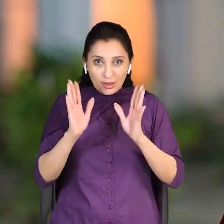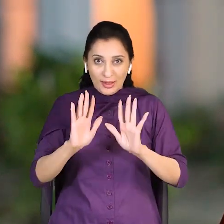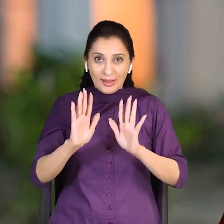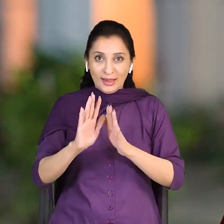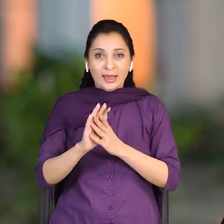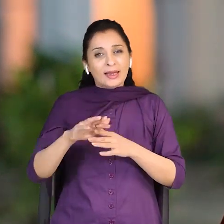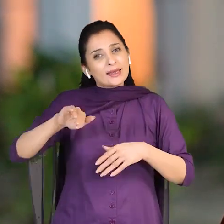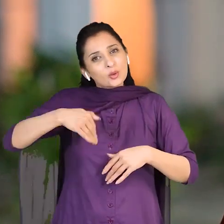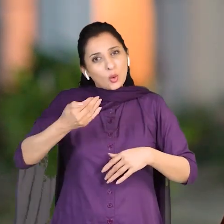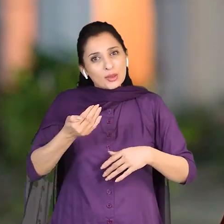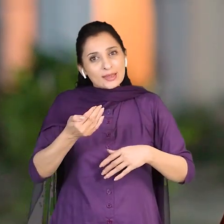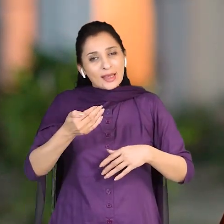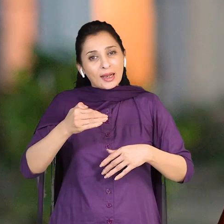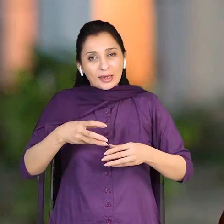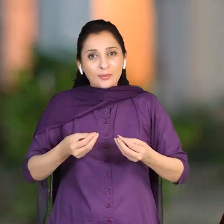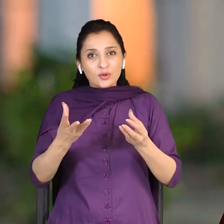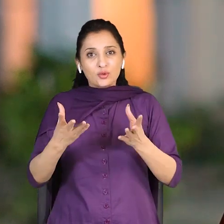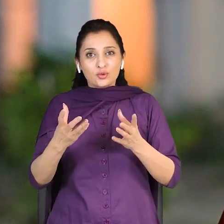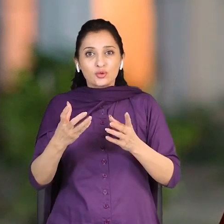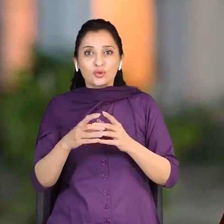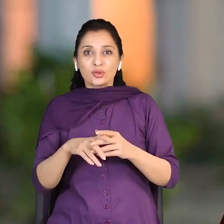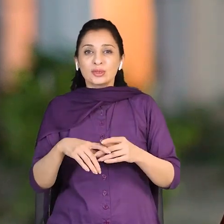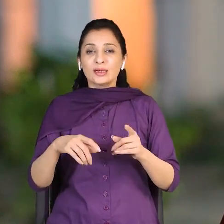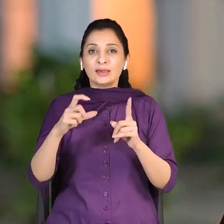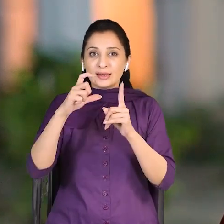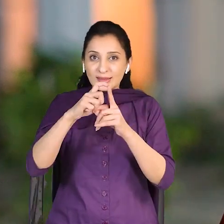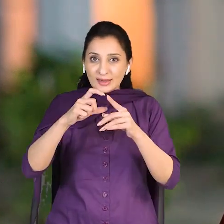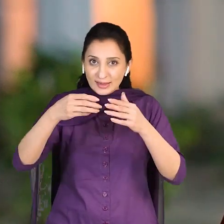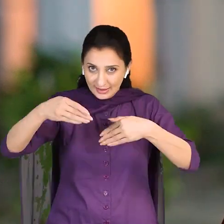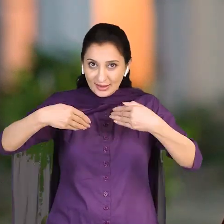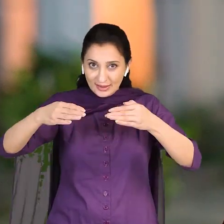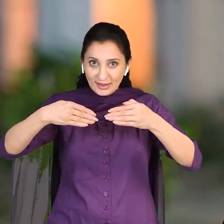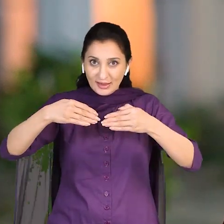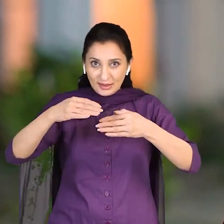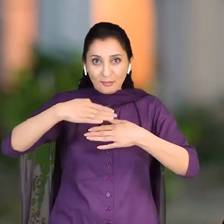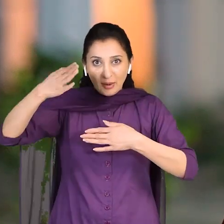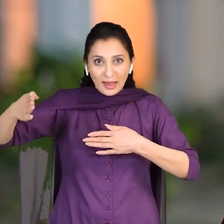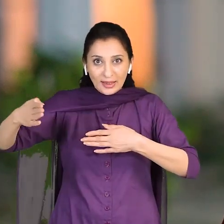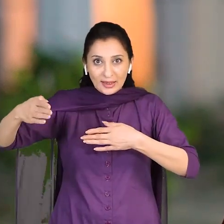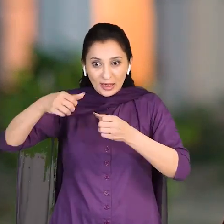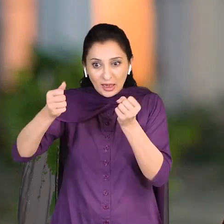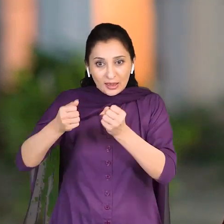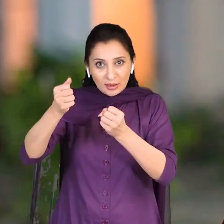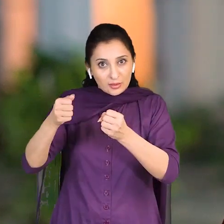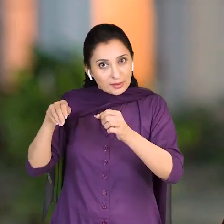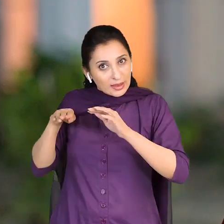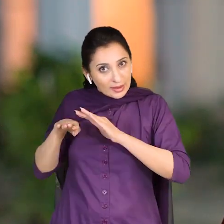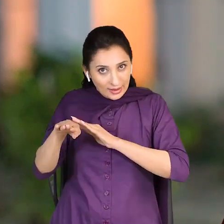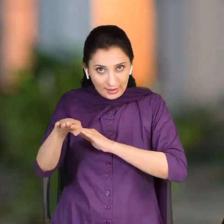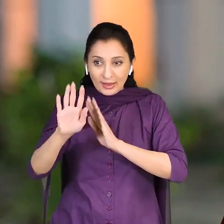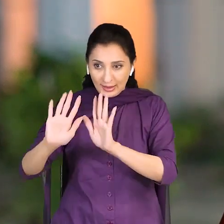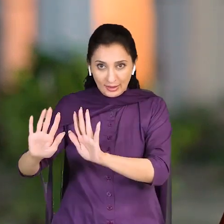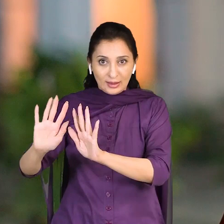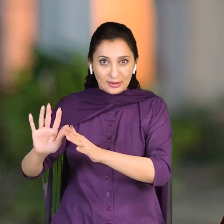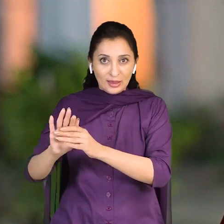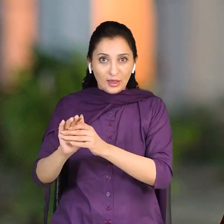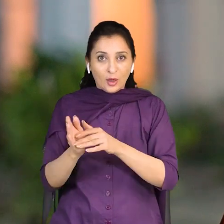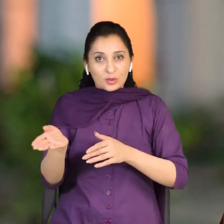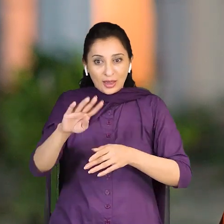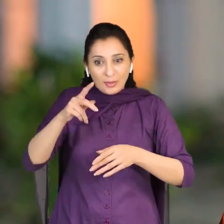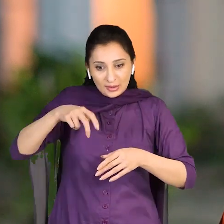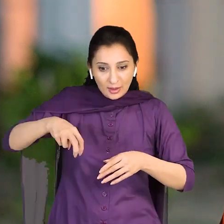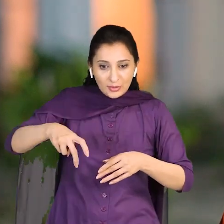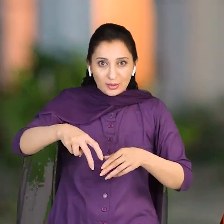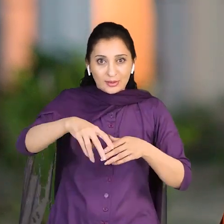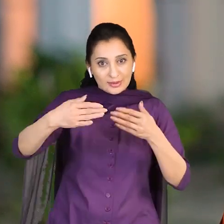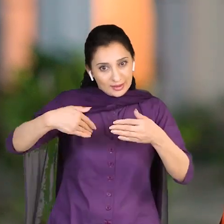हैं, लेकिन अगर आप कभी ख़ुद से आते हैं तो दिल्ली गेट में हमारा एक पार्किंग एरिया भी है बाहर की तरफ, वहाँ पे आप अपनी